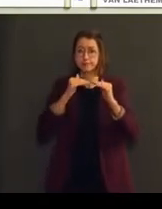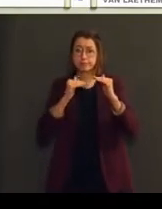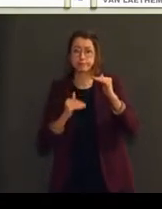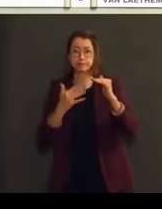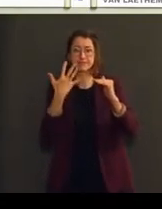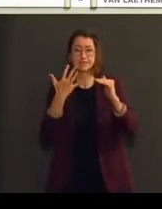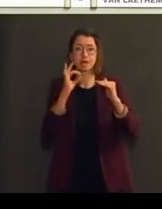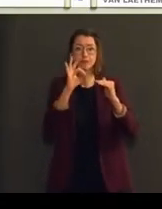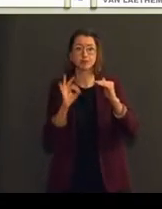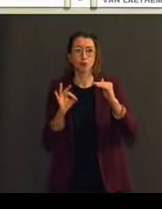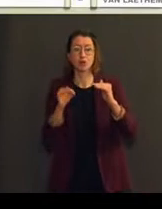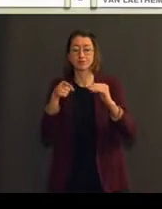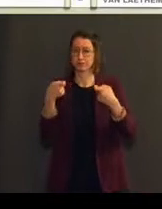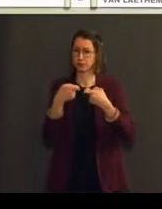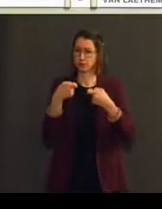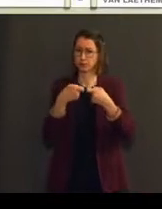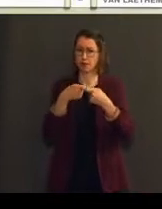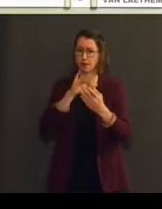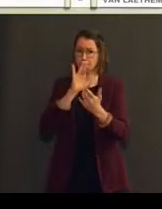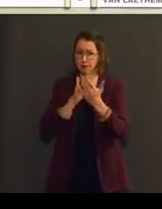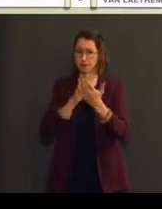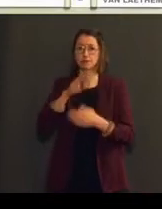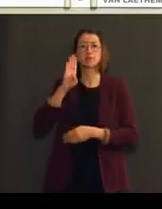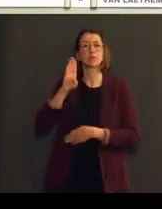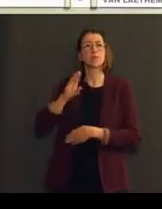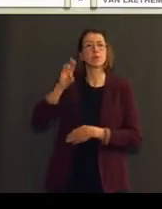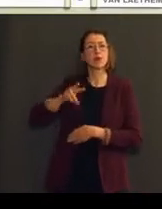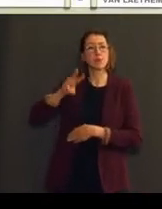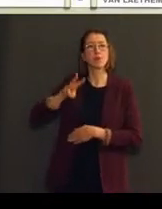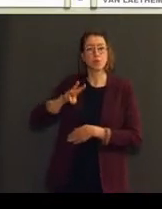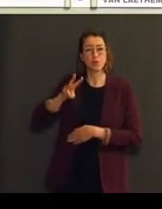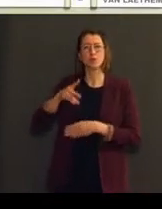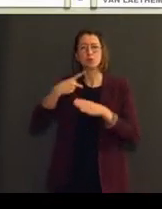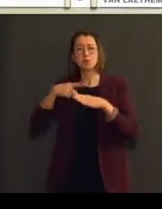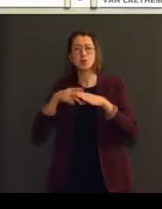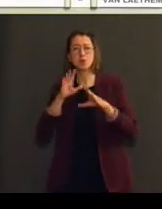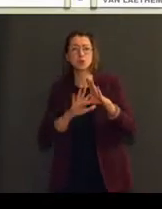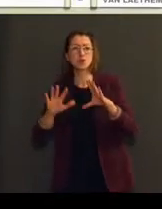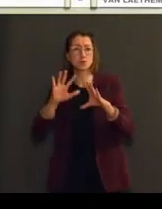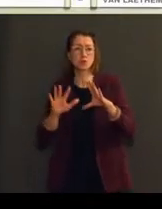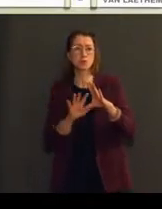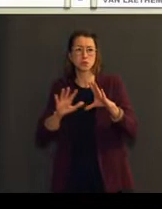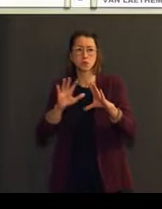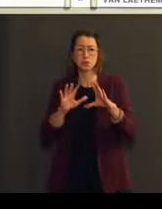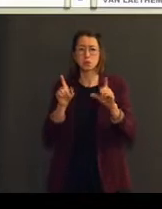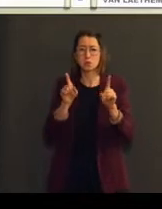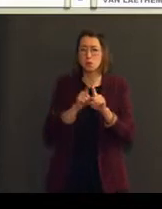bruxelloise, comme dans le Brabant wallon, le namurois, et pratiquement la même chose dans le Luxembourg.